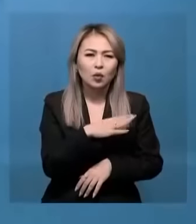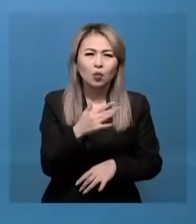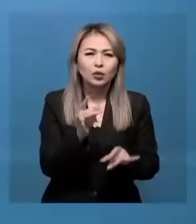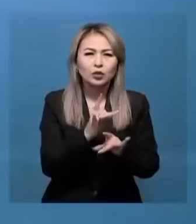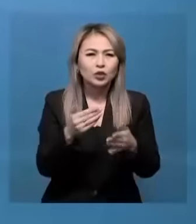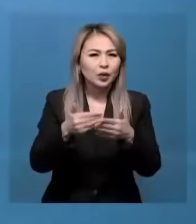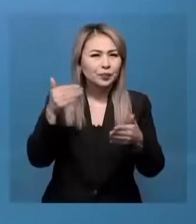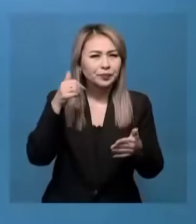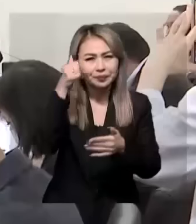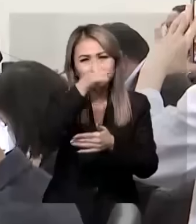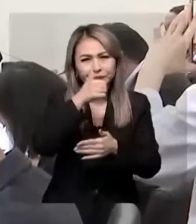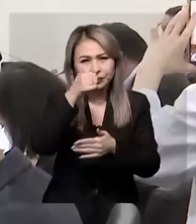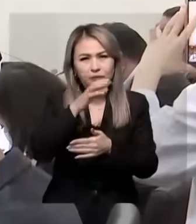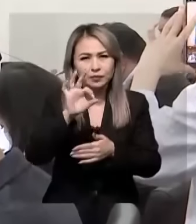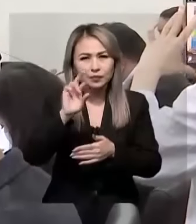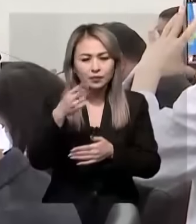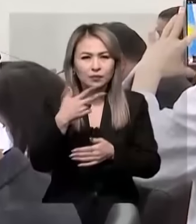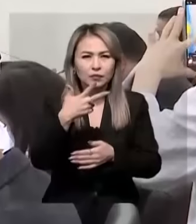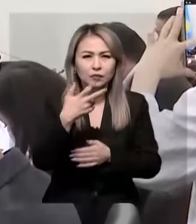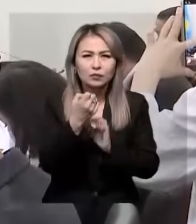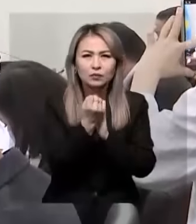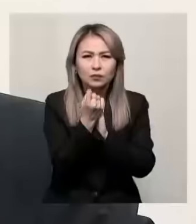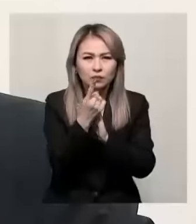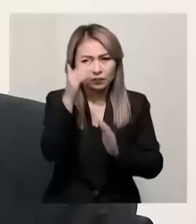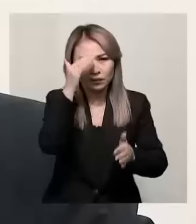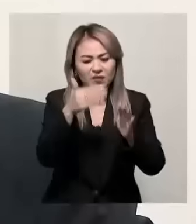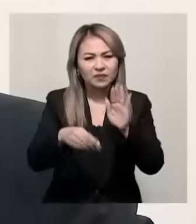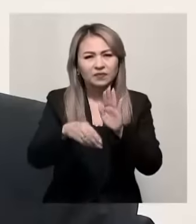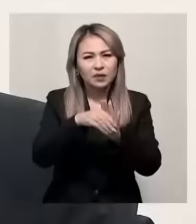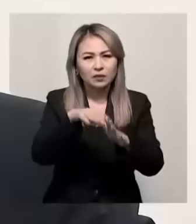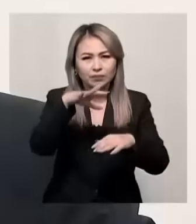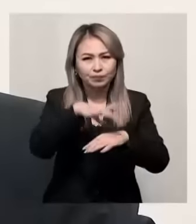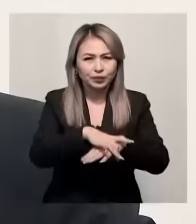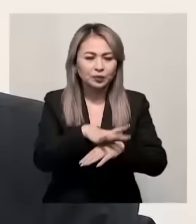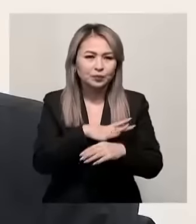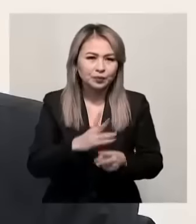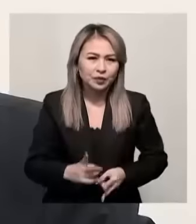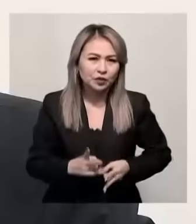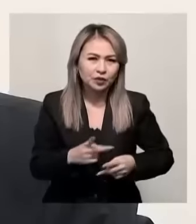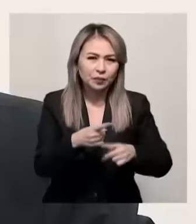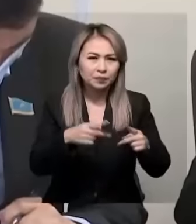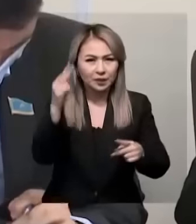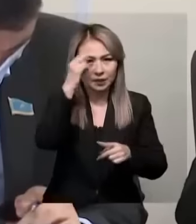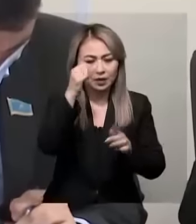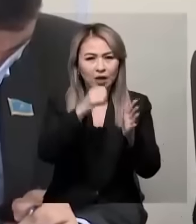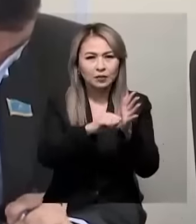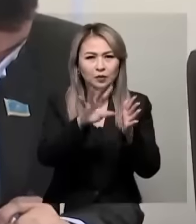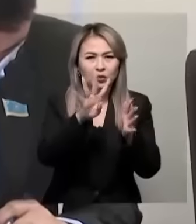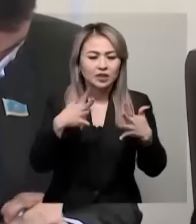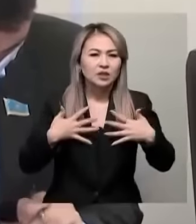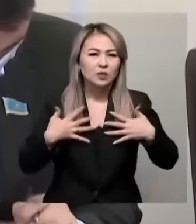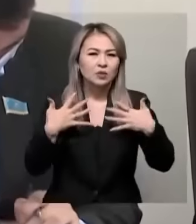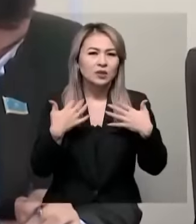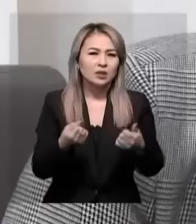мәлімдеді. Оның айтуынша, былтыр әлеуметтік салада 311 жемқорлық фактісі тіркелген. Қылмыстың тең жартысы білім,